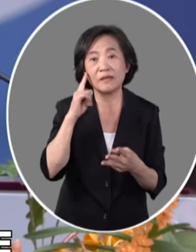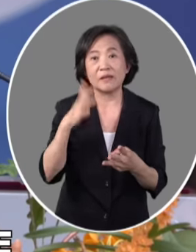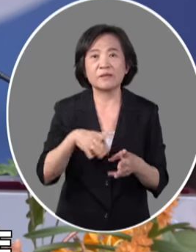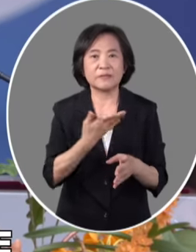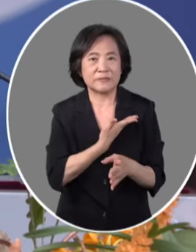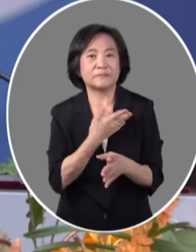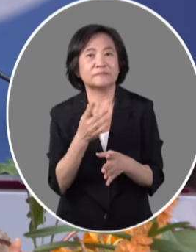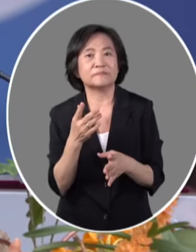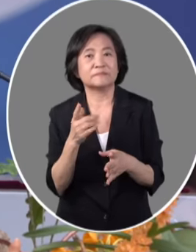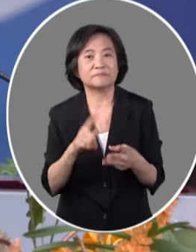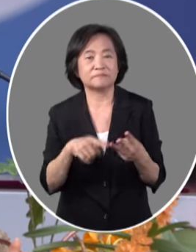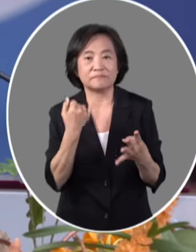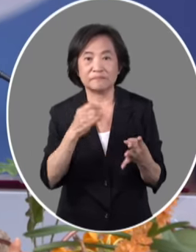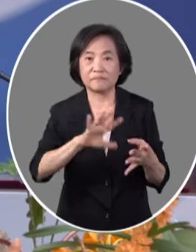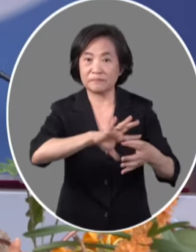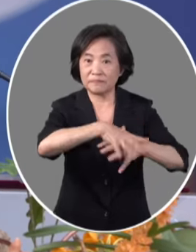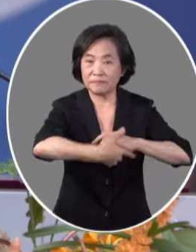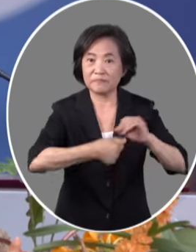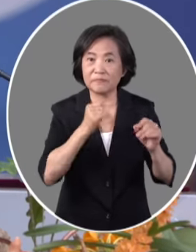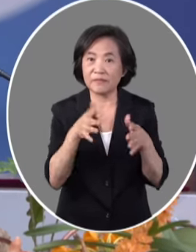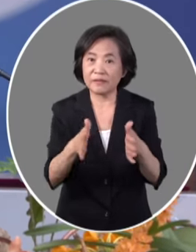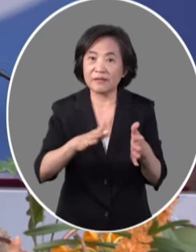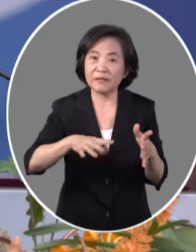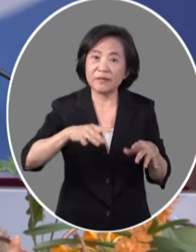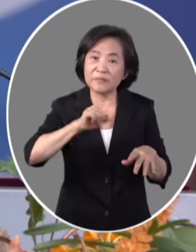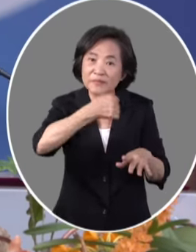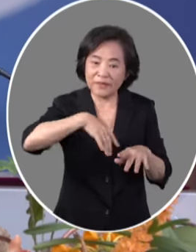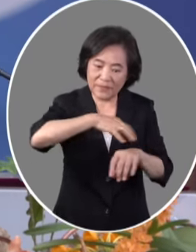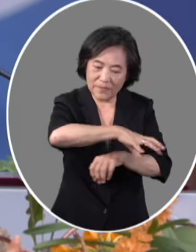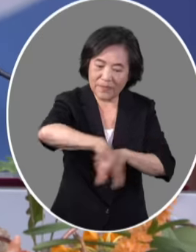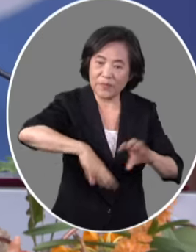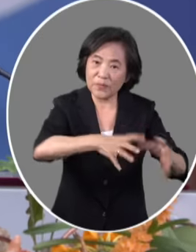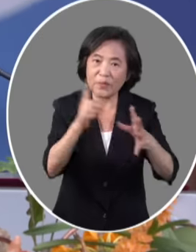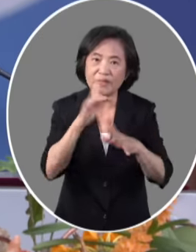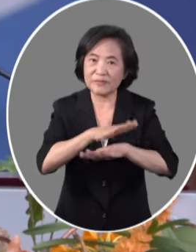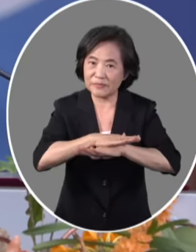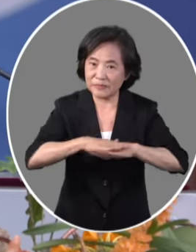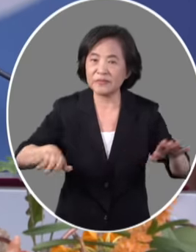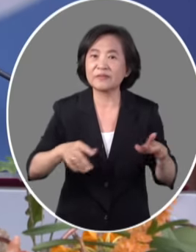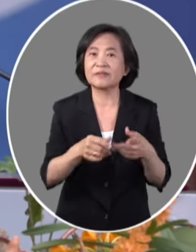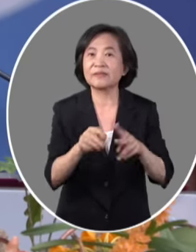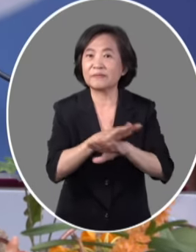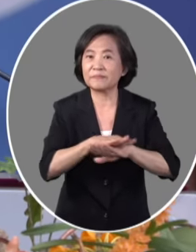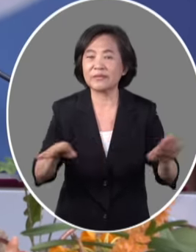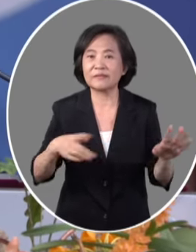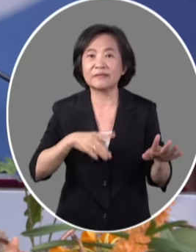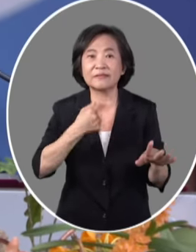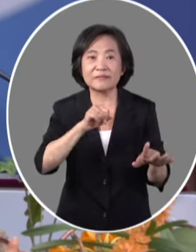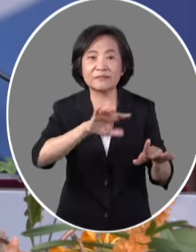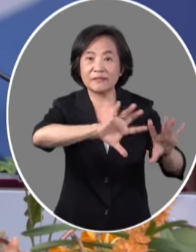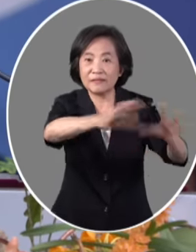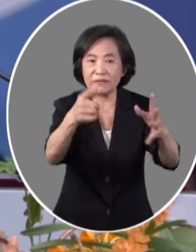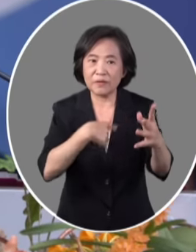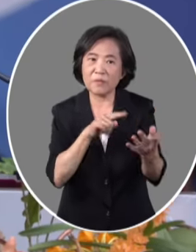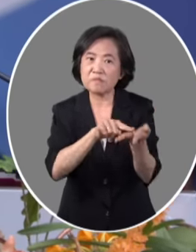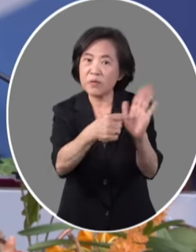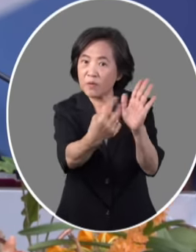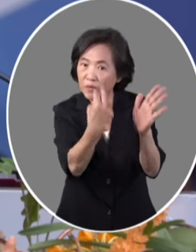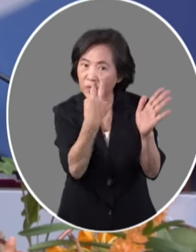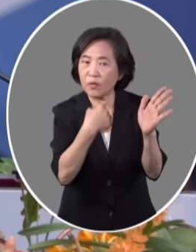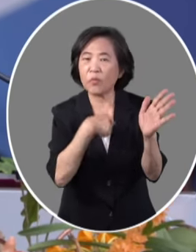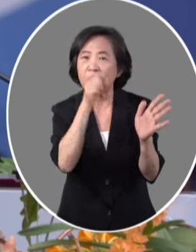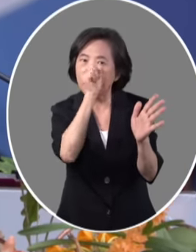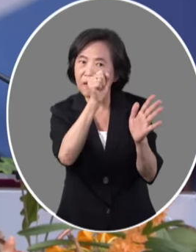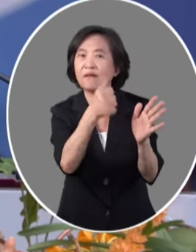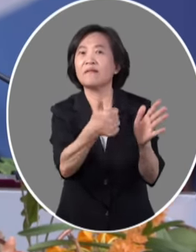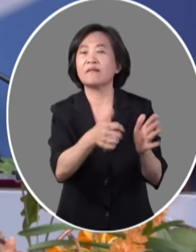合作，共同维护区域和平稳定，也为世界贡献良善的力量。对